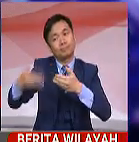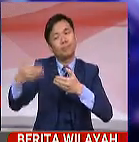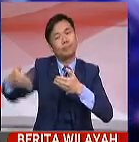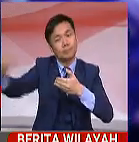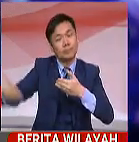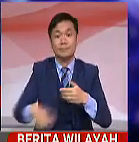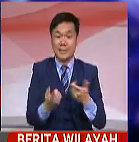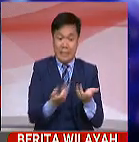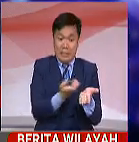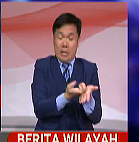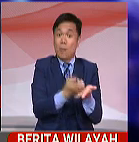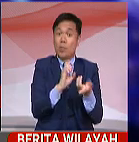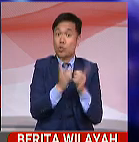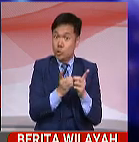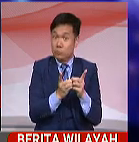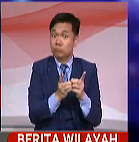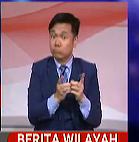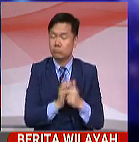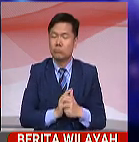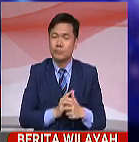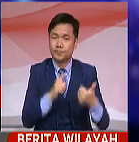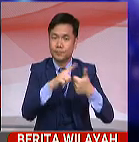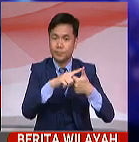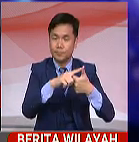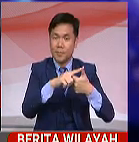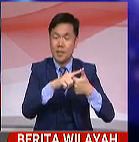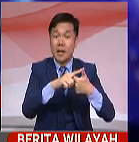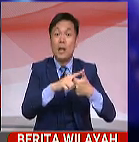Ekonomi digital dijangka akan menyumbang